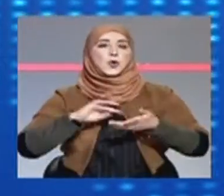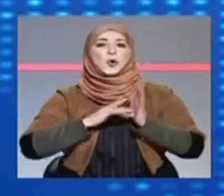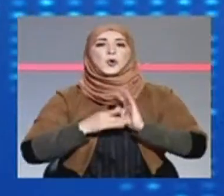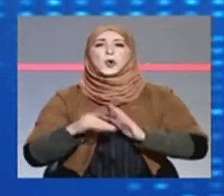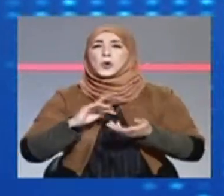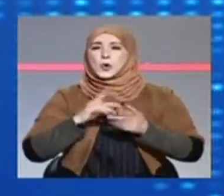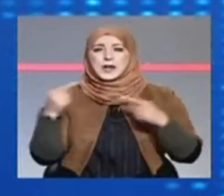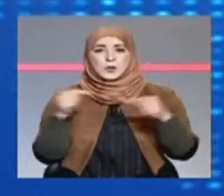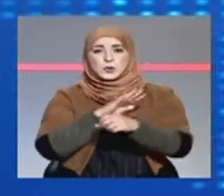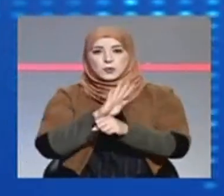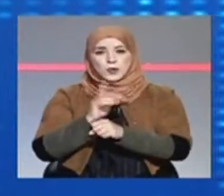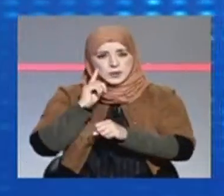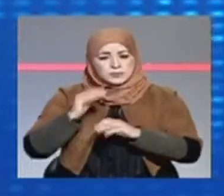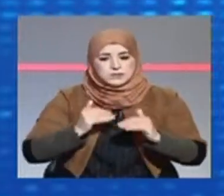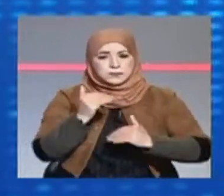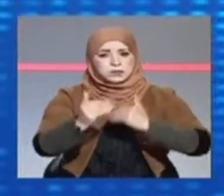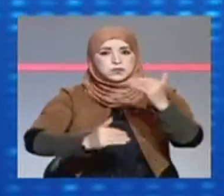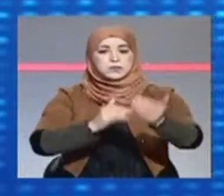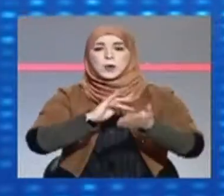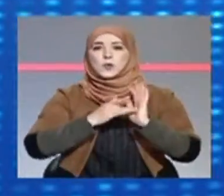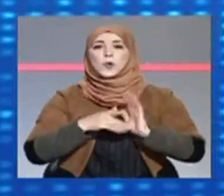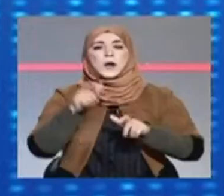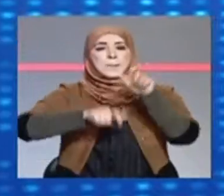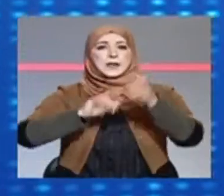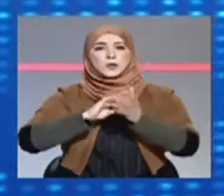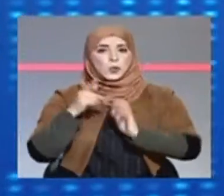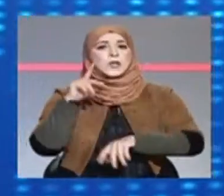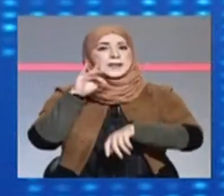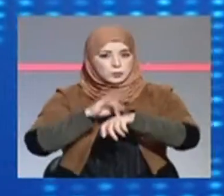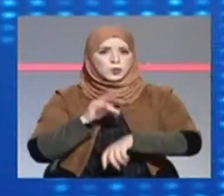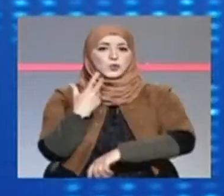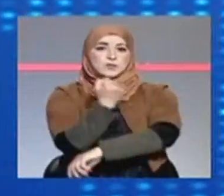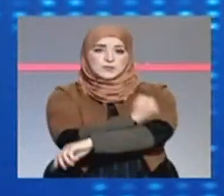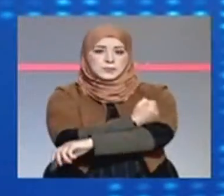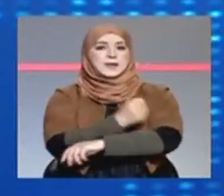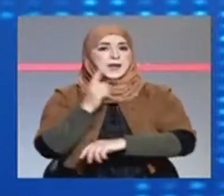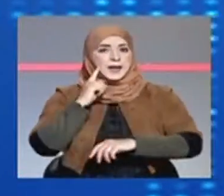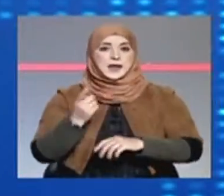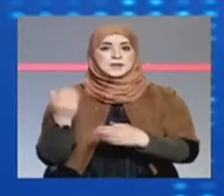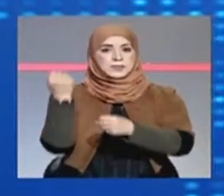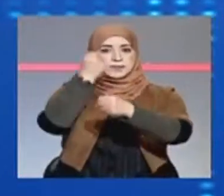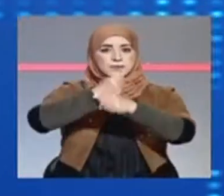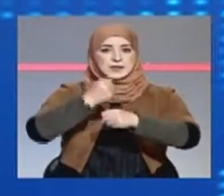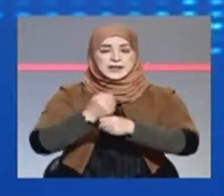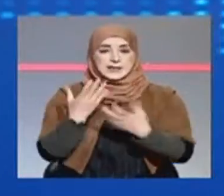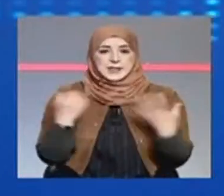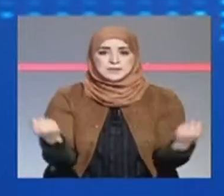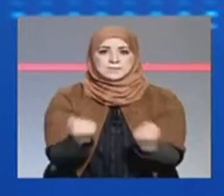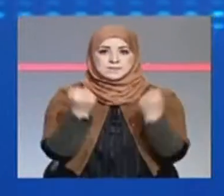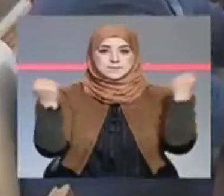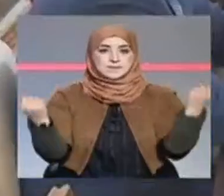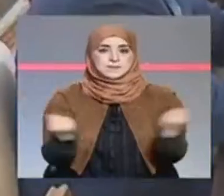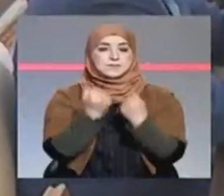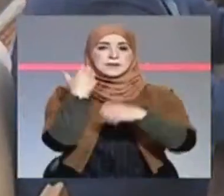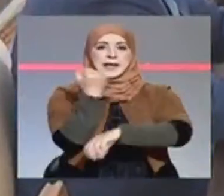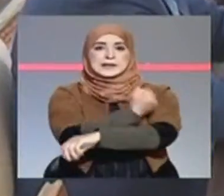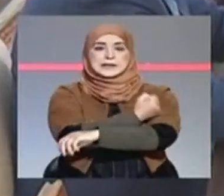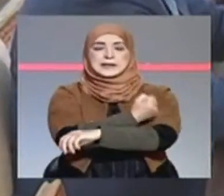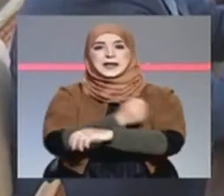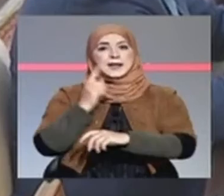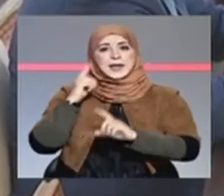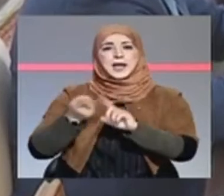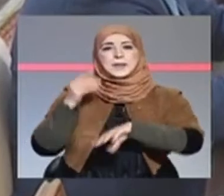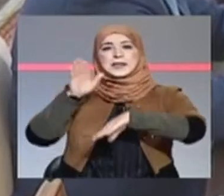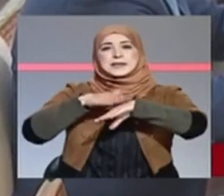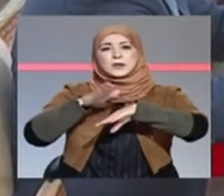سيرها حتى تشمل الفئات المستهدفه جميعا استنادا الى المراحل التي ضبطتها الحمله الوطنيه للتلقيح اهم